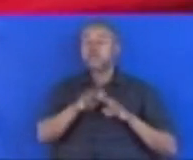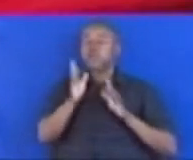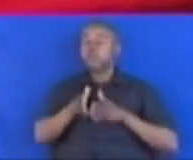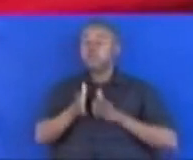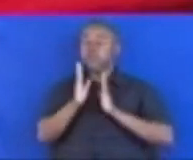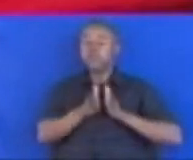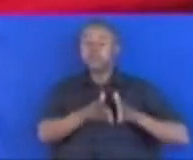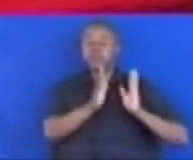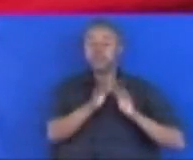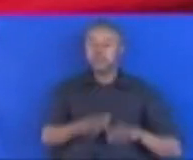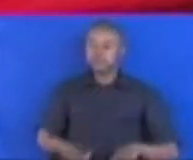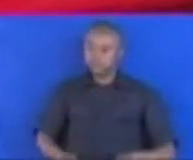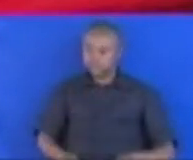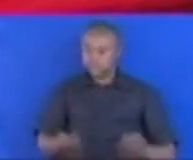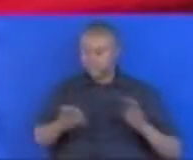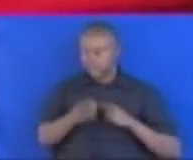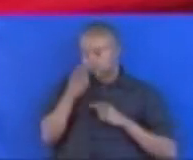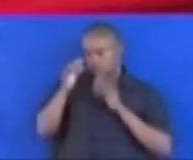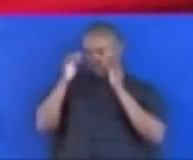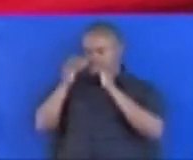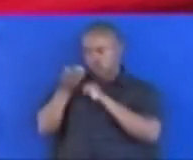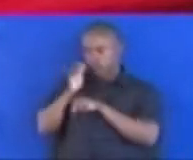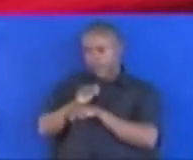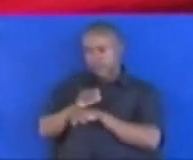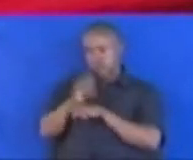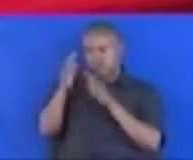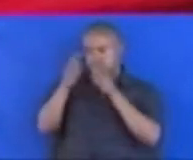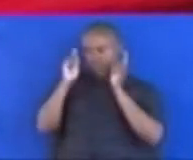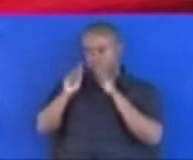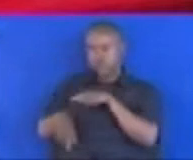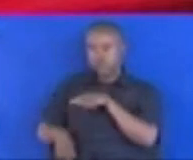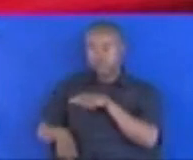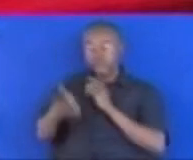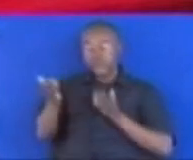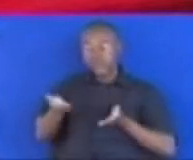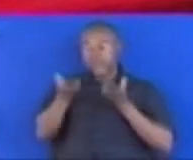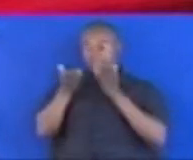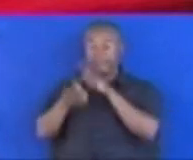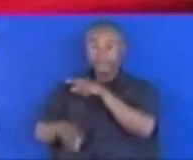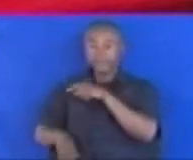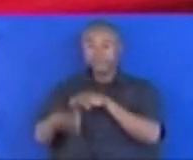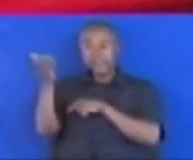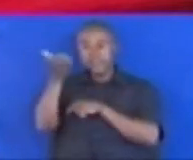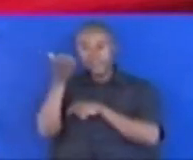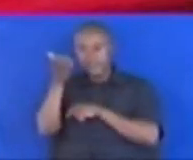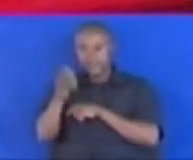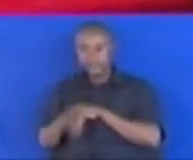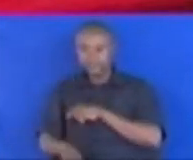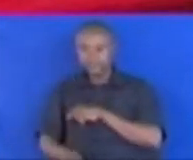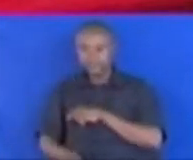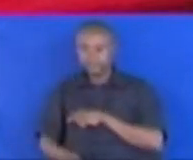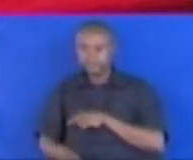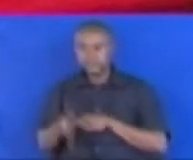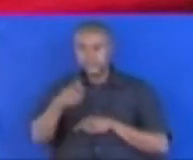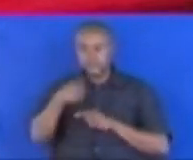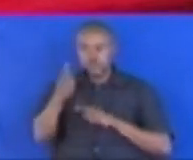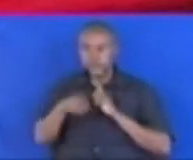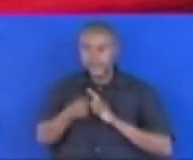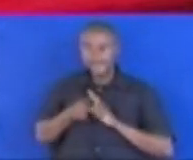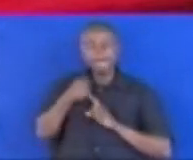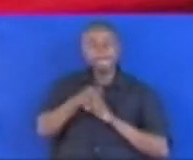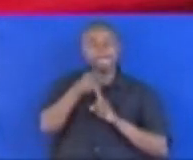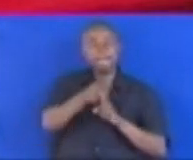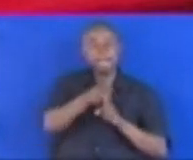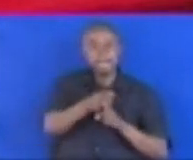naibu spika, vile vile tuliangalia miundombinu ya vyuo vya maendeleo ya jamii. Mheshimiwa spika, tunasisitiza